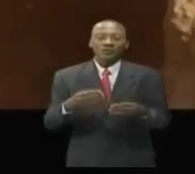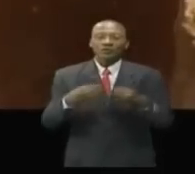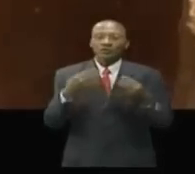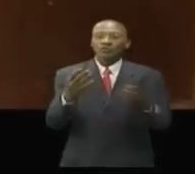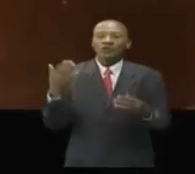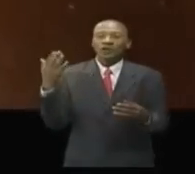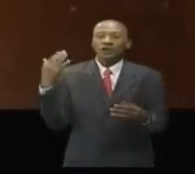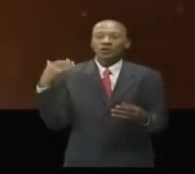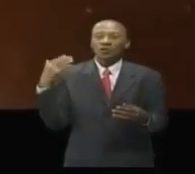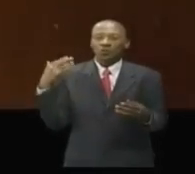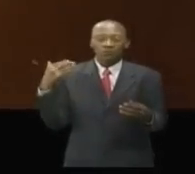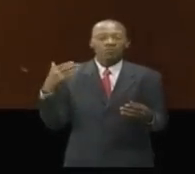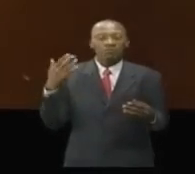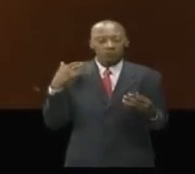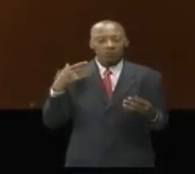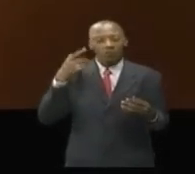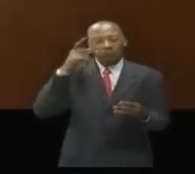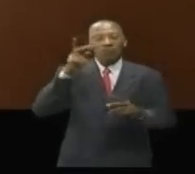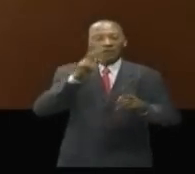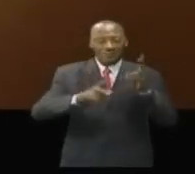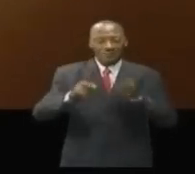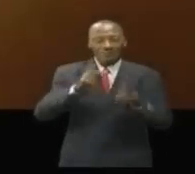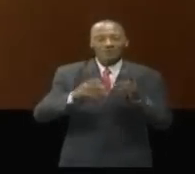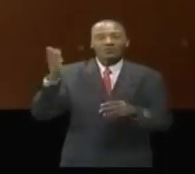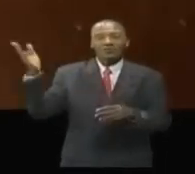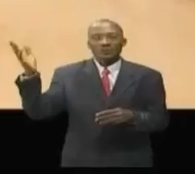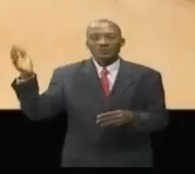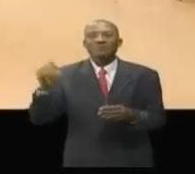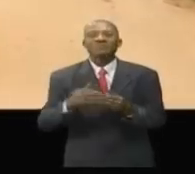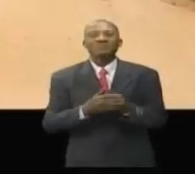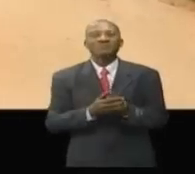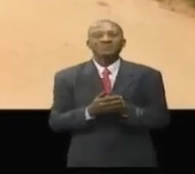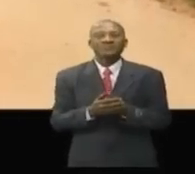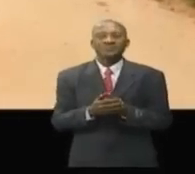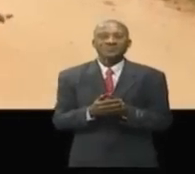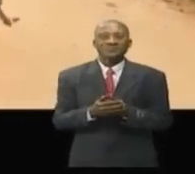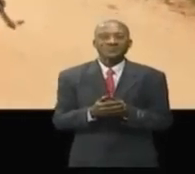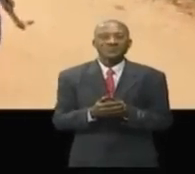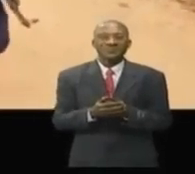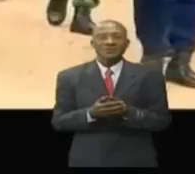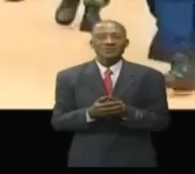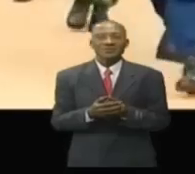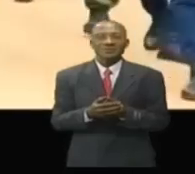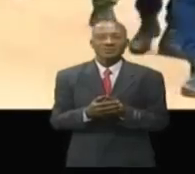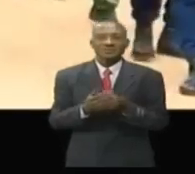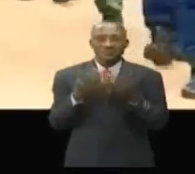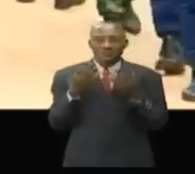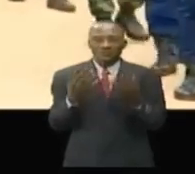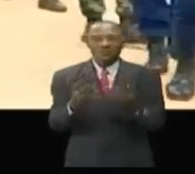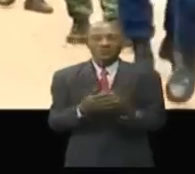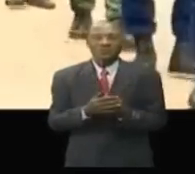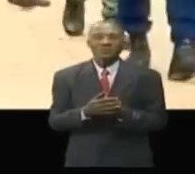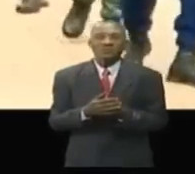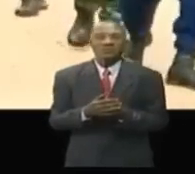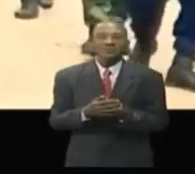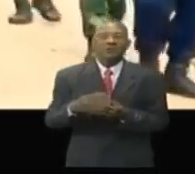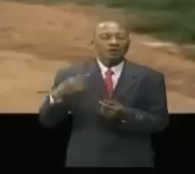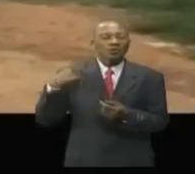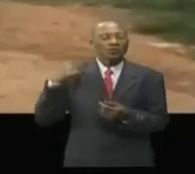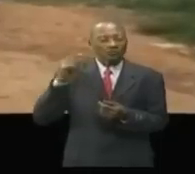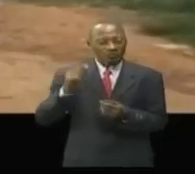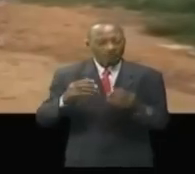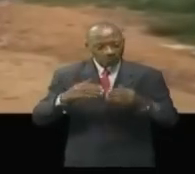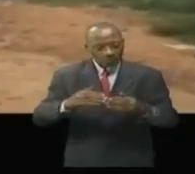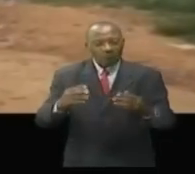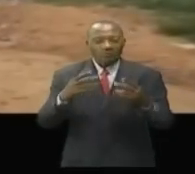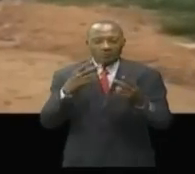technique de la régie des eaux, et ce, en faveur des familles des policiers habitant les camps Mopaya, les bacs pour relier les deux rives